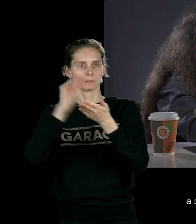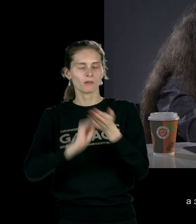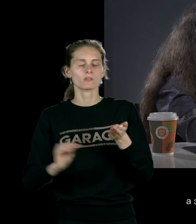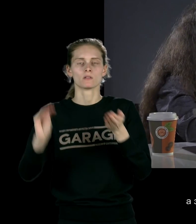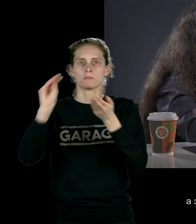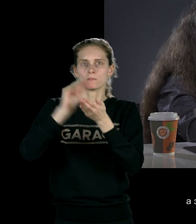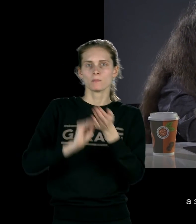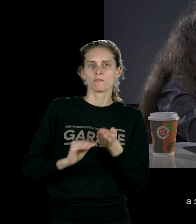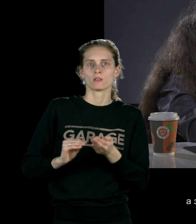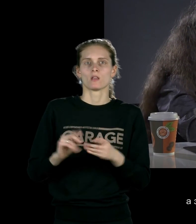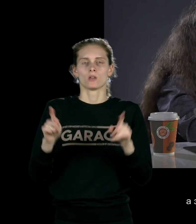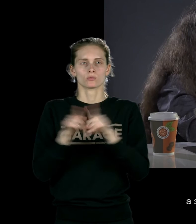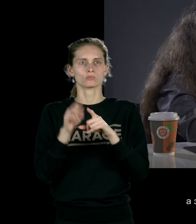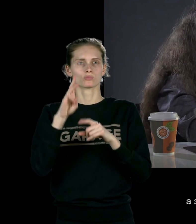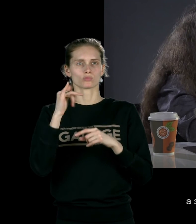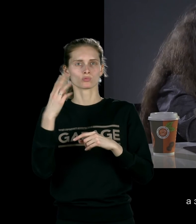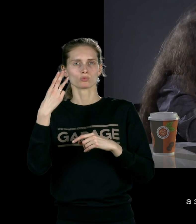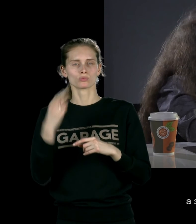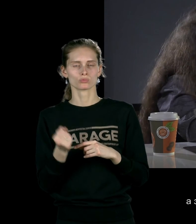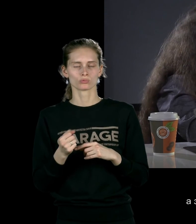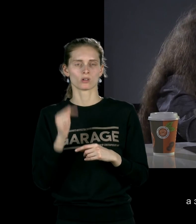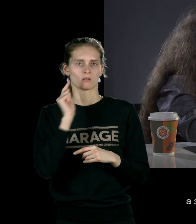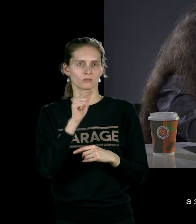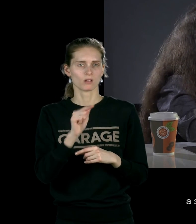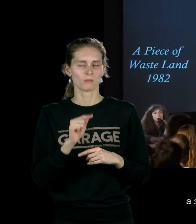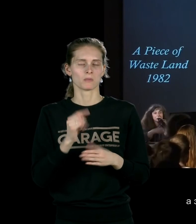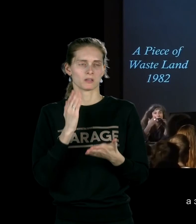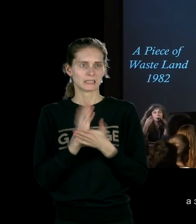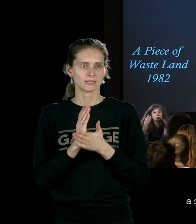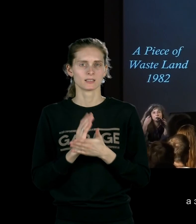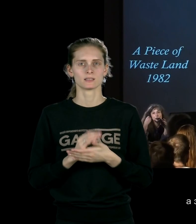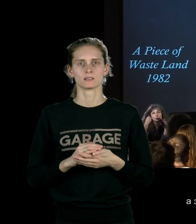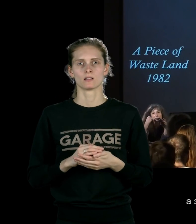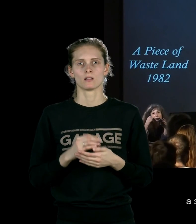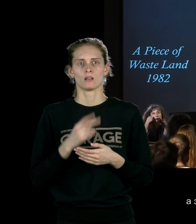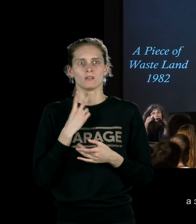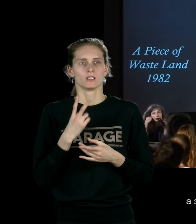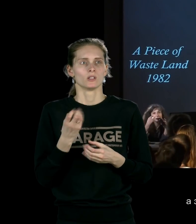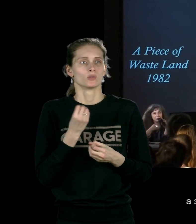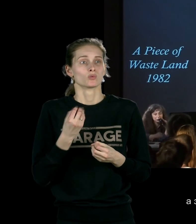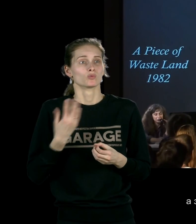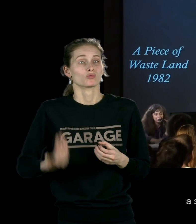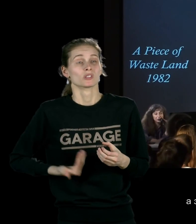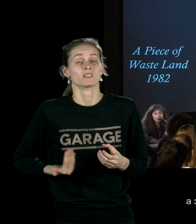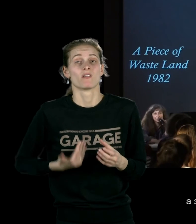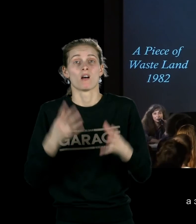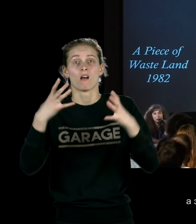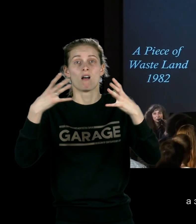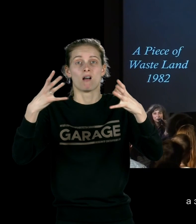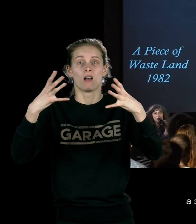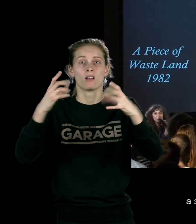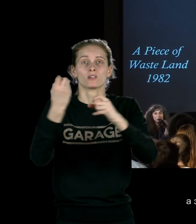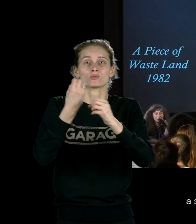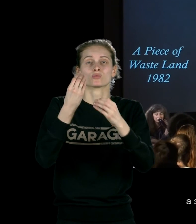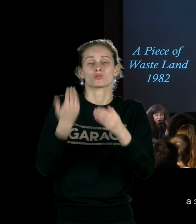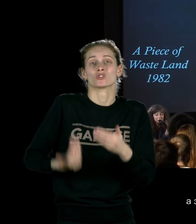еще одна вот эта самая душа, которая то еще трепещущая плоть, еще живая плоть, которая не стала